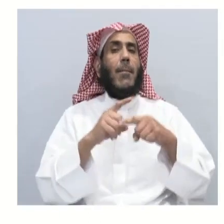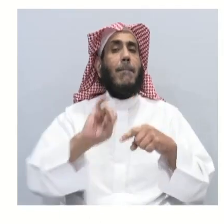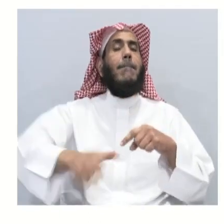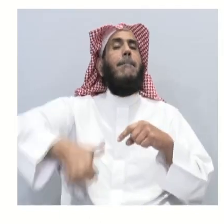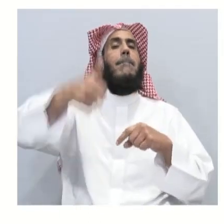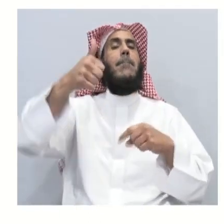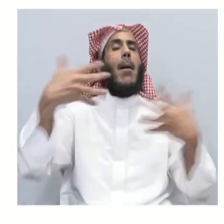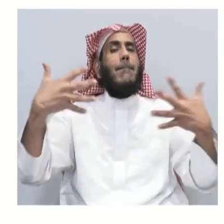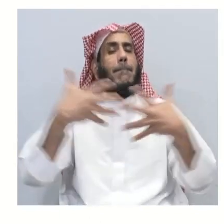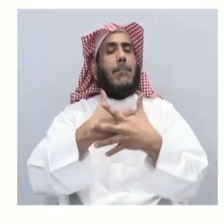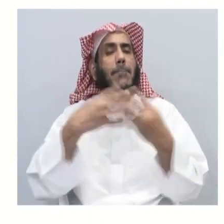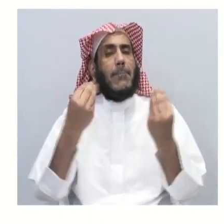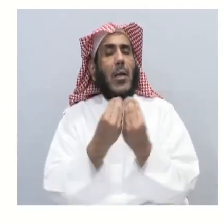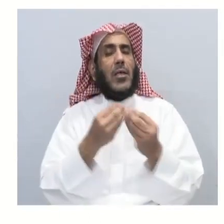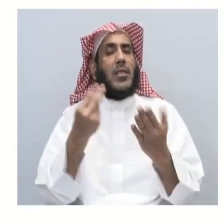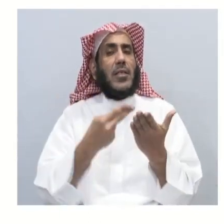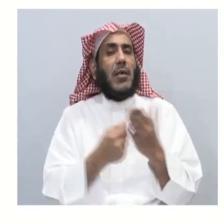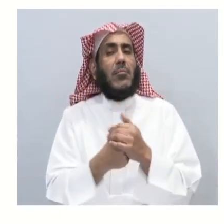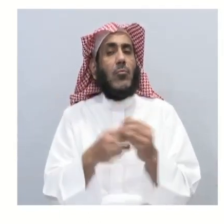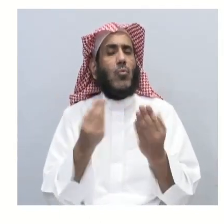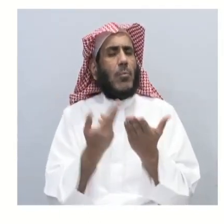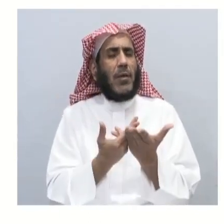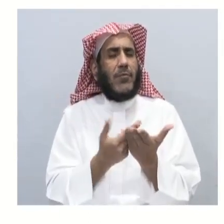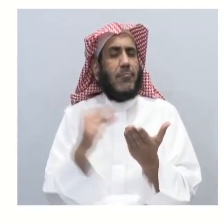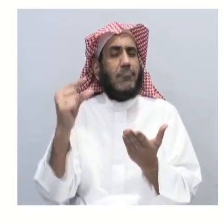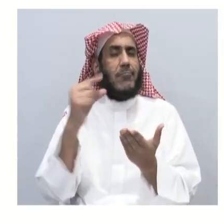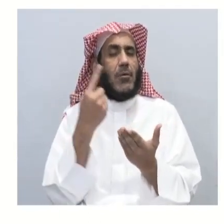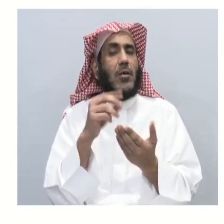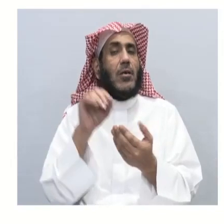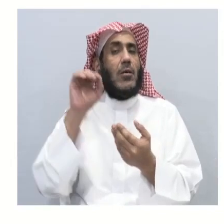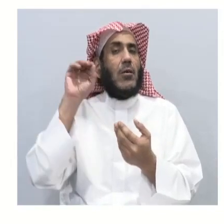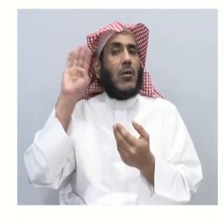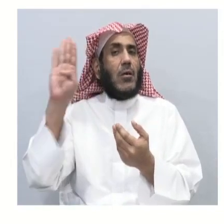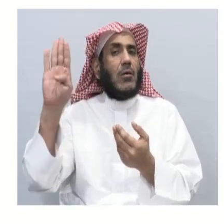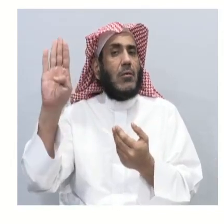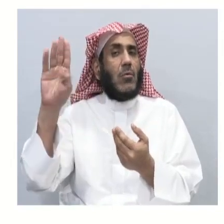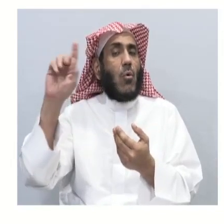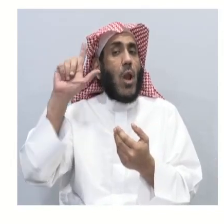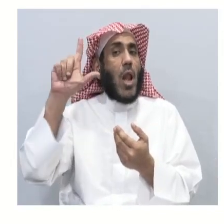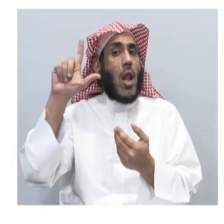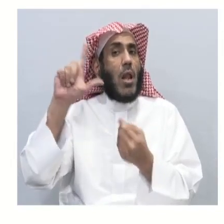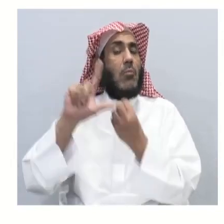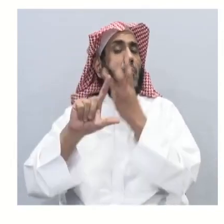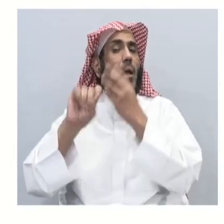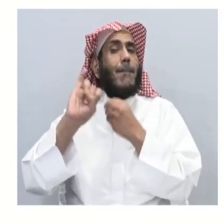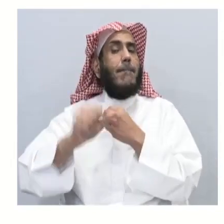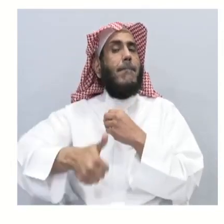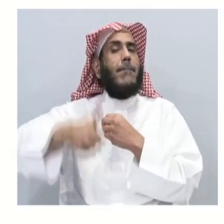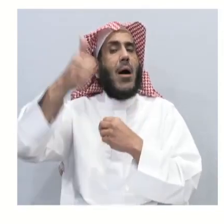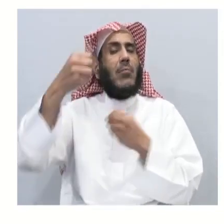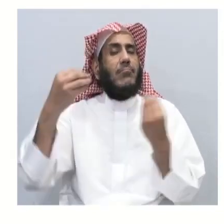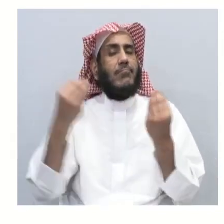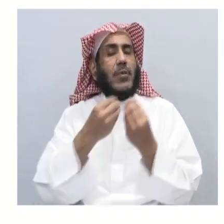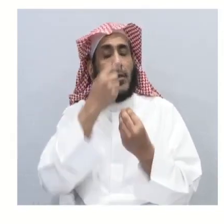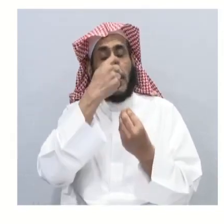ما، إذن عند الكتابة تكتب بهذا الشكل، كلمة واحدة. إذن تعرفنا